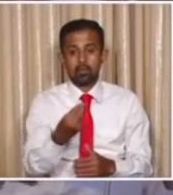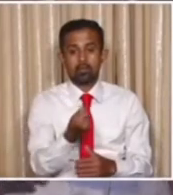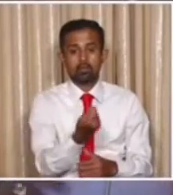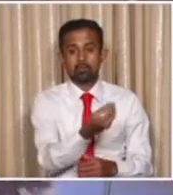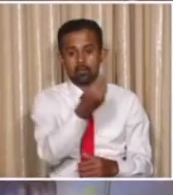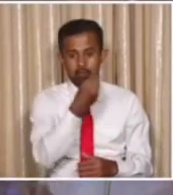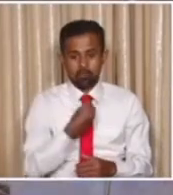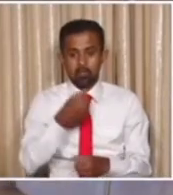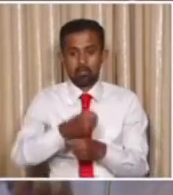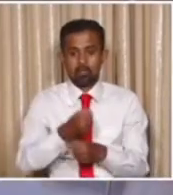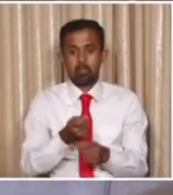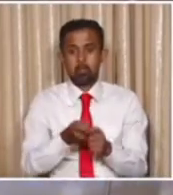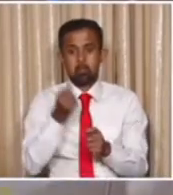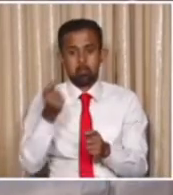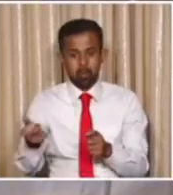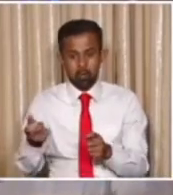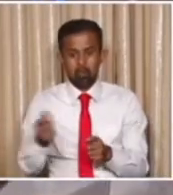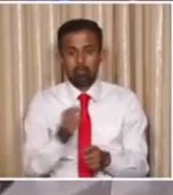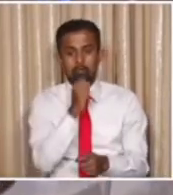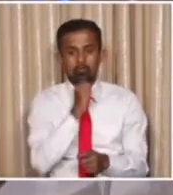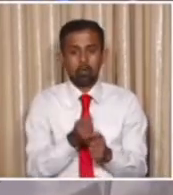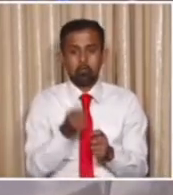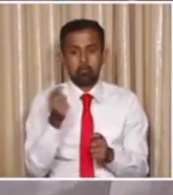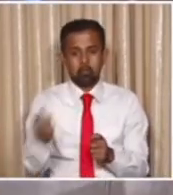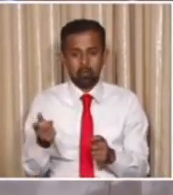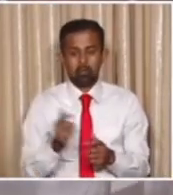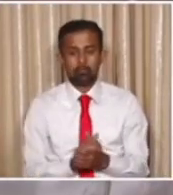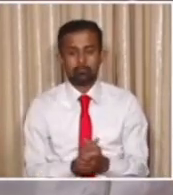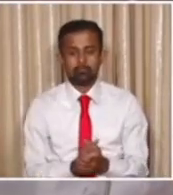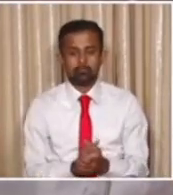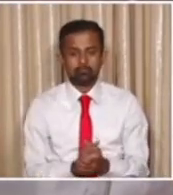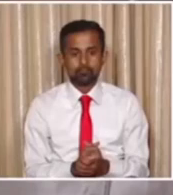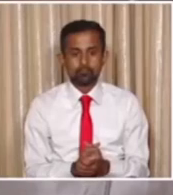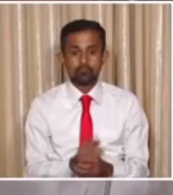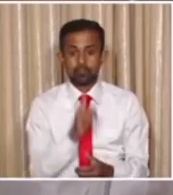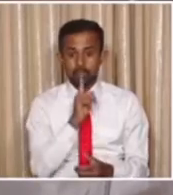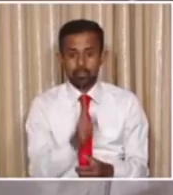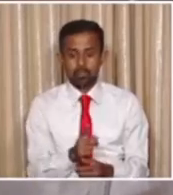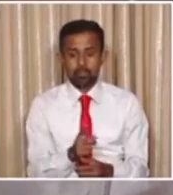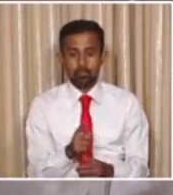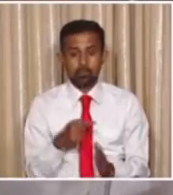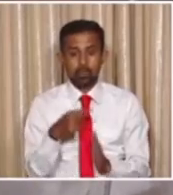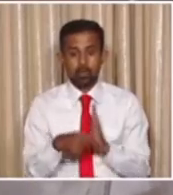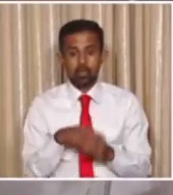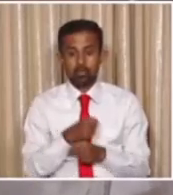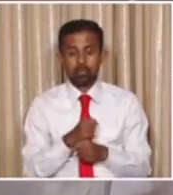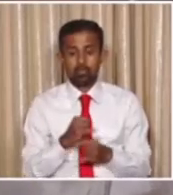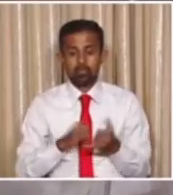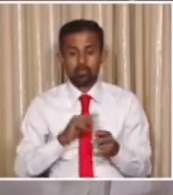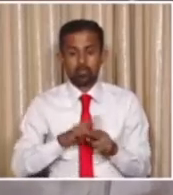තමයි රාජ්‍ය සේවකයන්ට පඩි සහ විශ්‍රාමයක් ගෙවන්න වෙන්නේ කියලා. මේ කියනකොට මේ රටේ රාජ්‍ය සේවක සංඛ්‍යාව